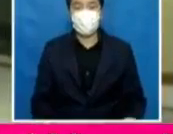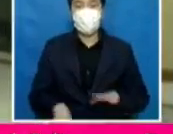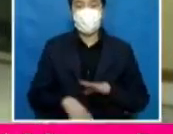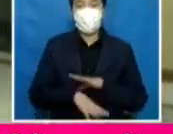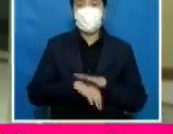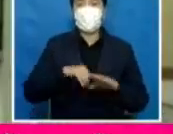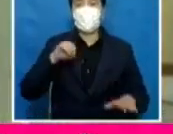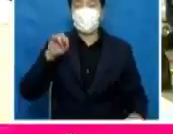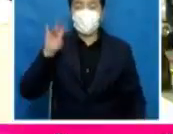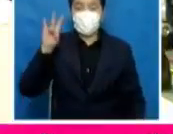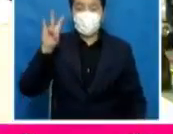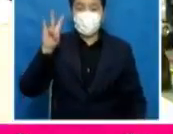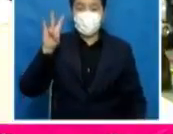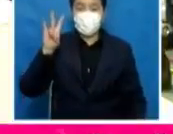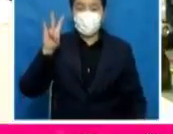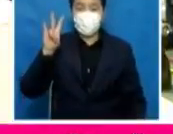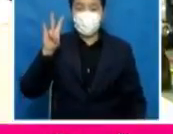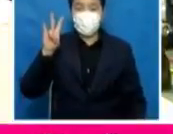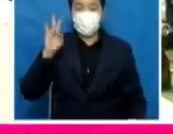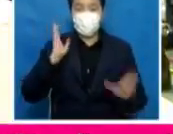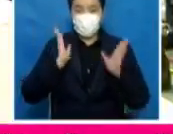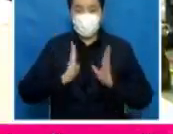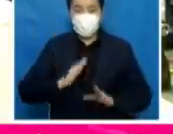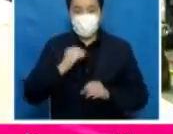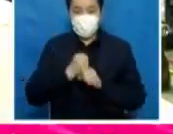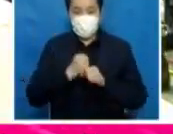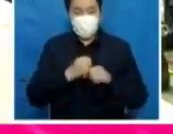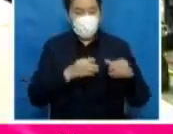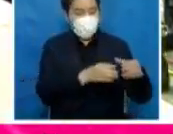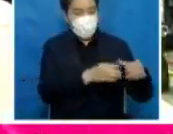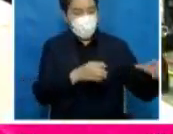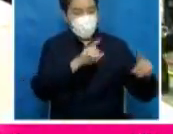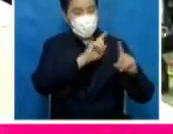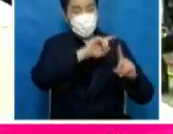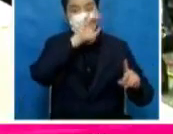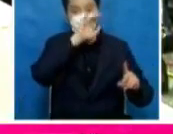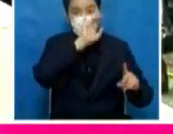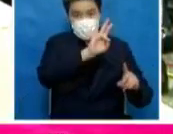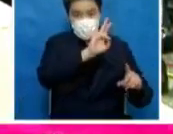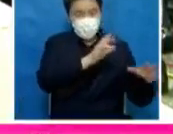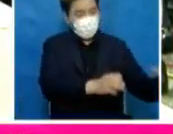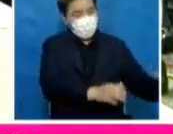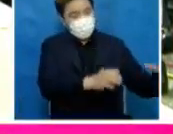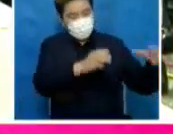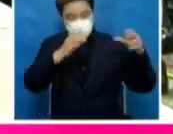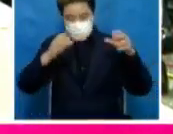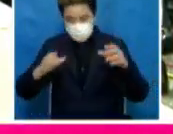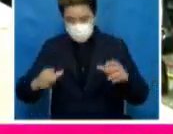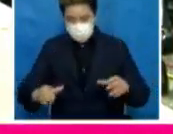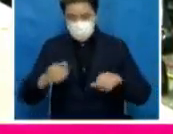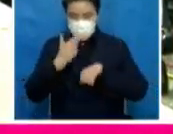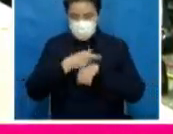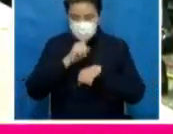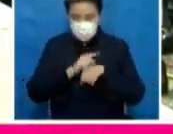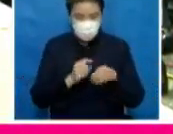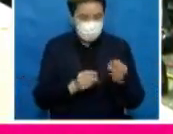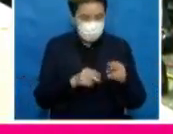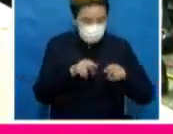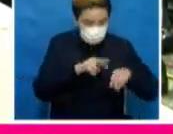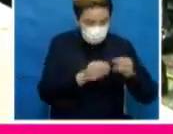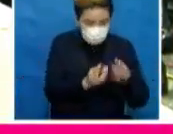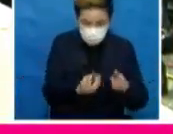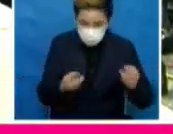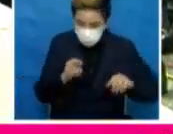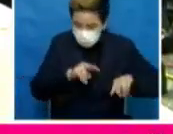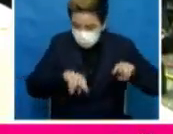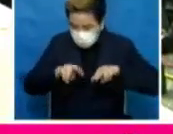หมายเลข7พนักงานนำกล่องลูกบอลยางหมายเลข7มาให้ประธานกรรมการได้ตรวจสอบ